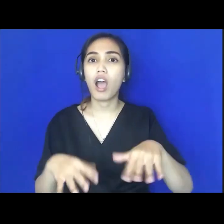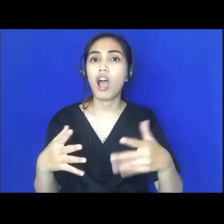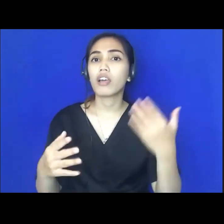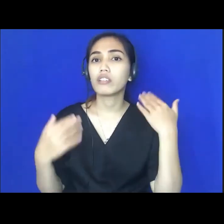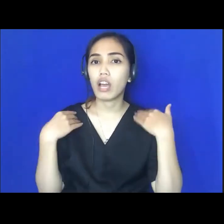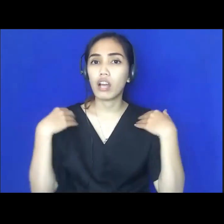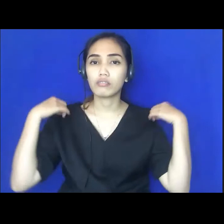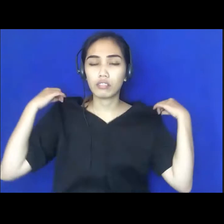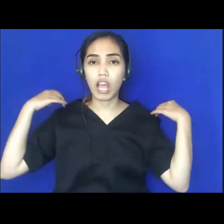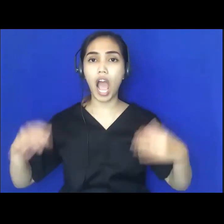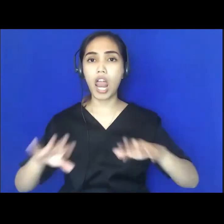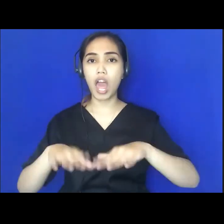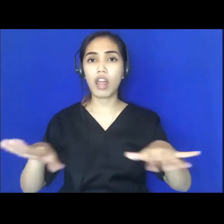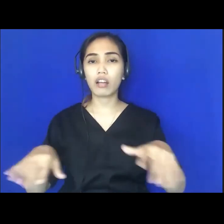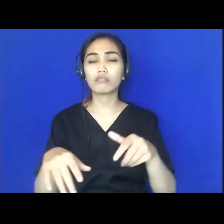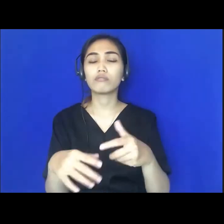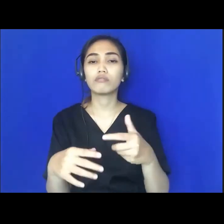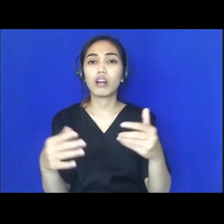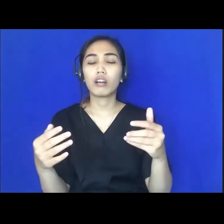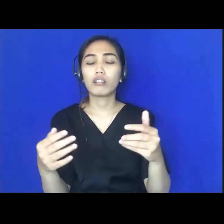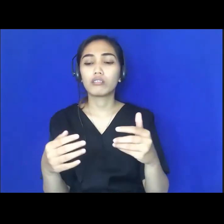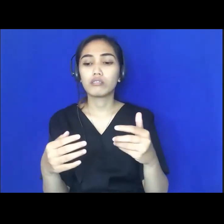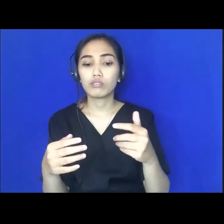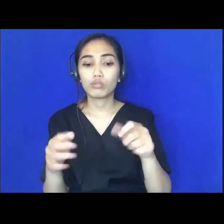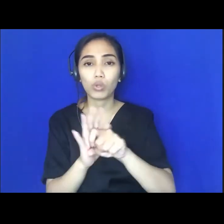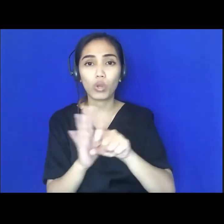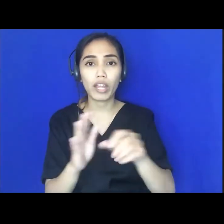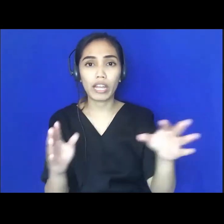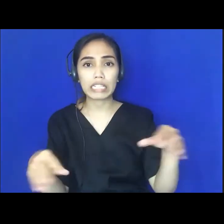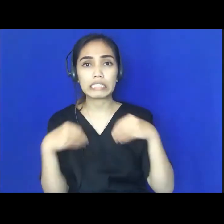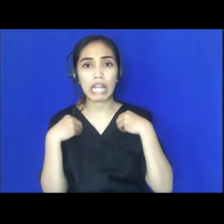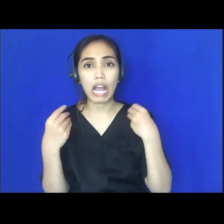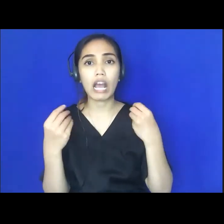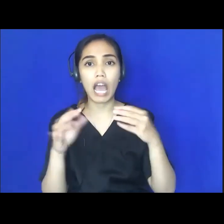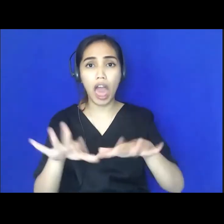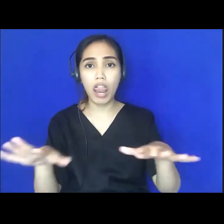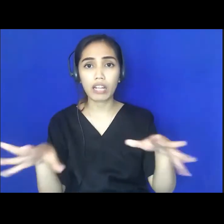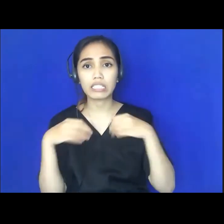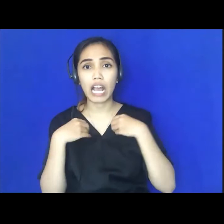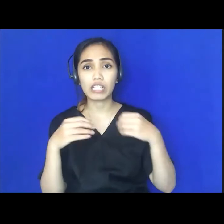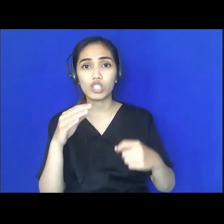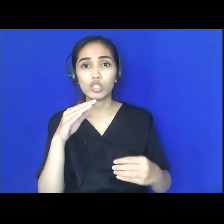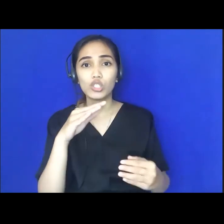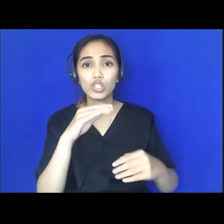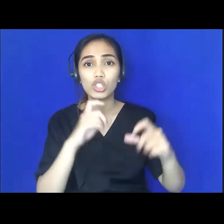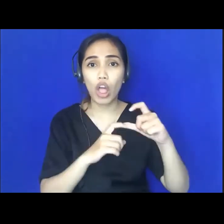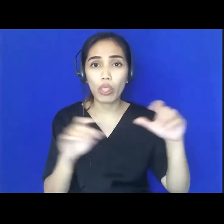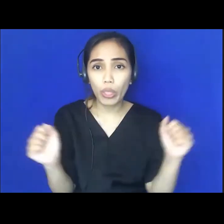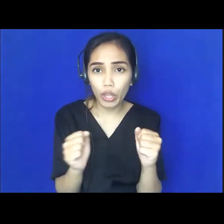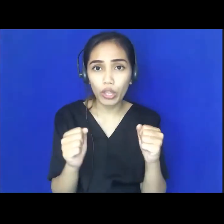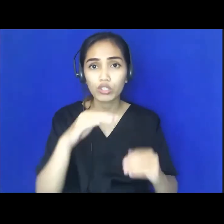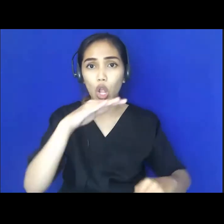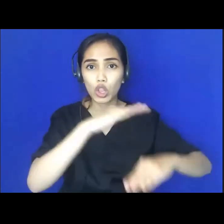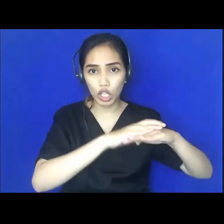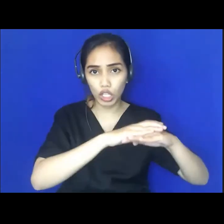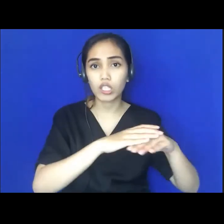berpeluang menjadi kurang produktif ataupun penghasilannya bisa lebih rendah dengan anak-anak yang lainnya.